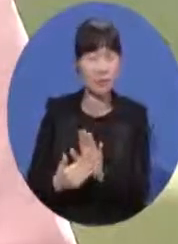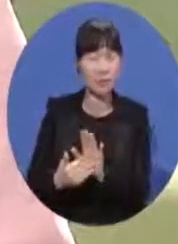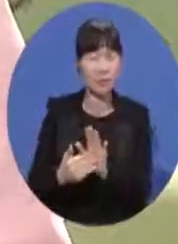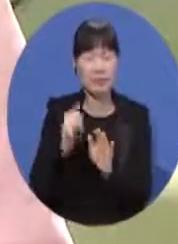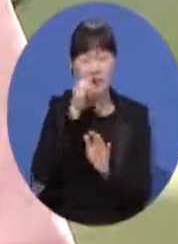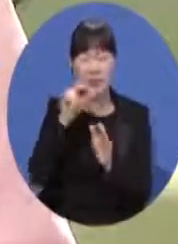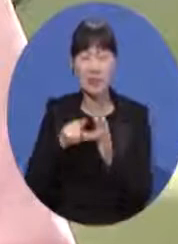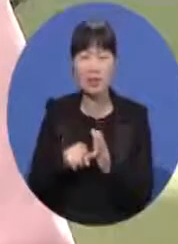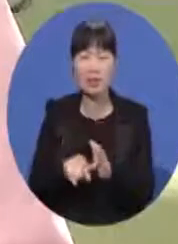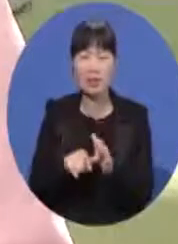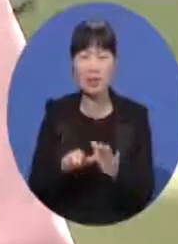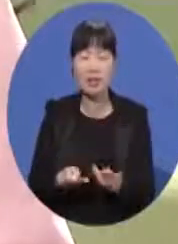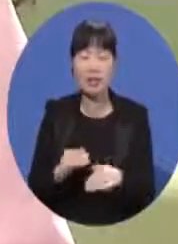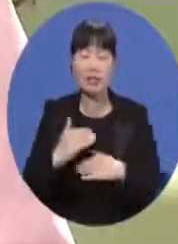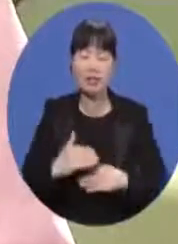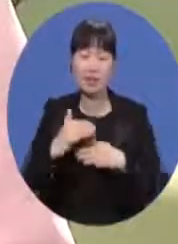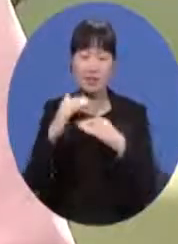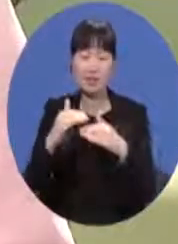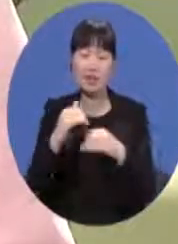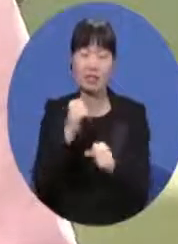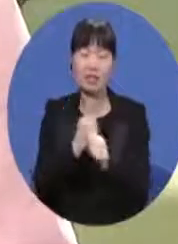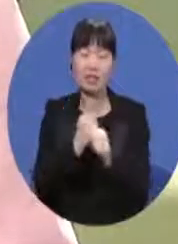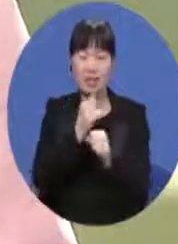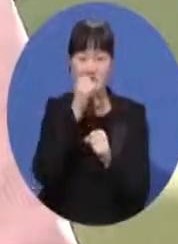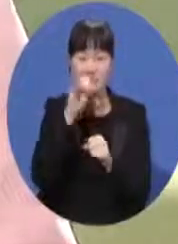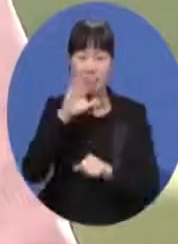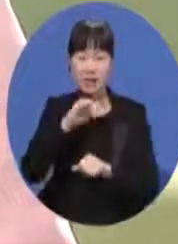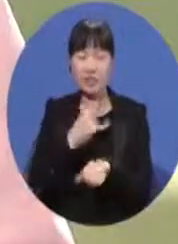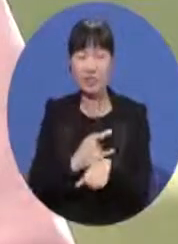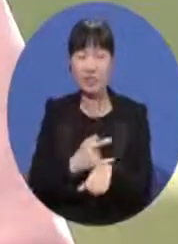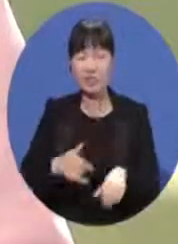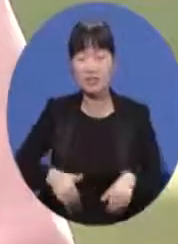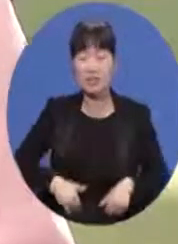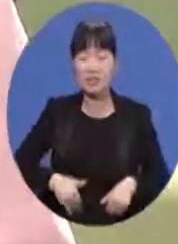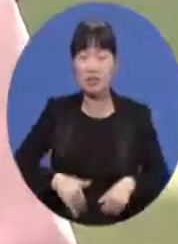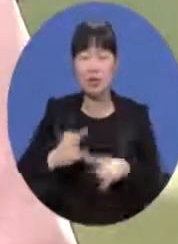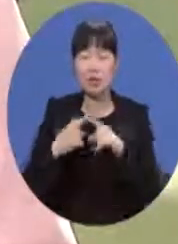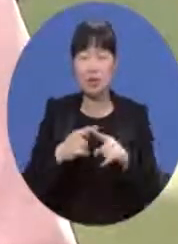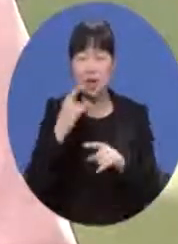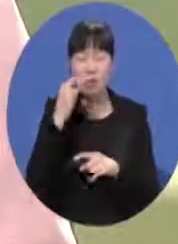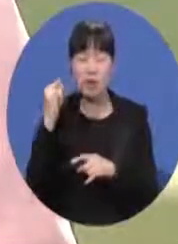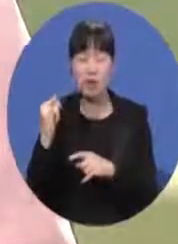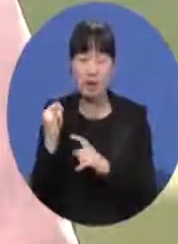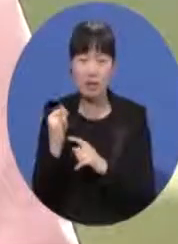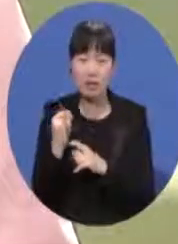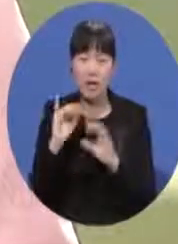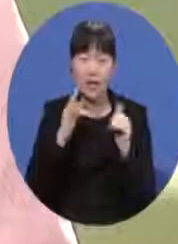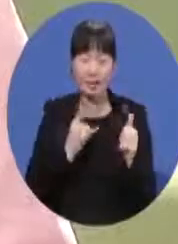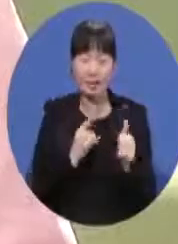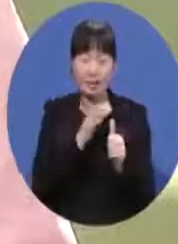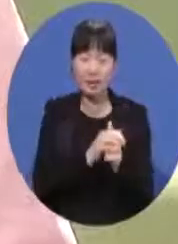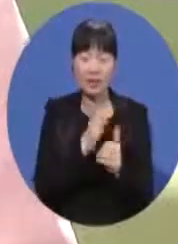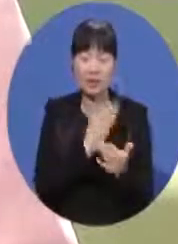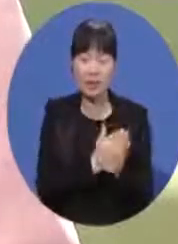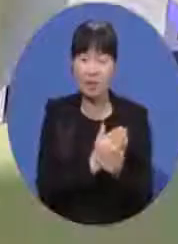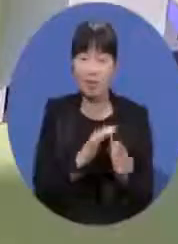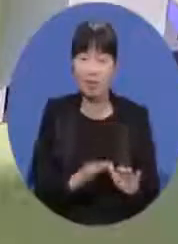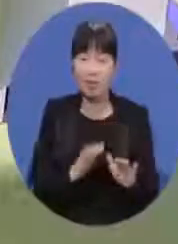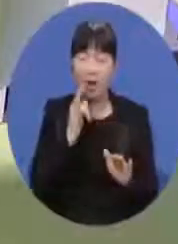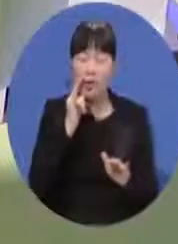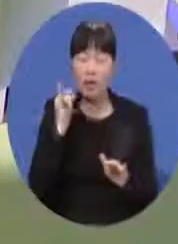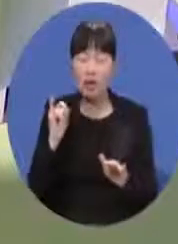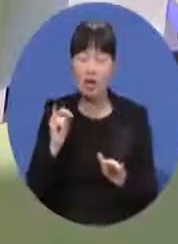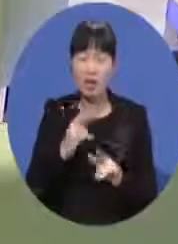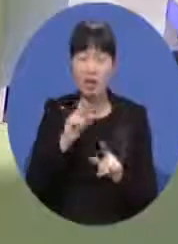따질 때 그럴 때는 단계를 좀 지어서 연습을 좀 해봐야 될것 같아요. 무조건 엄마 아이한테만 맡기지 말고